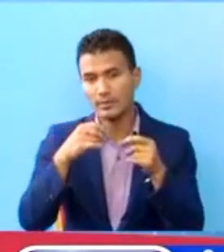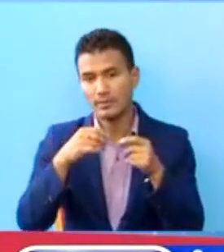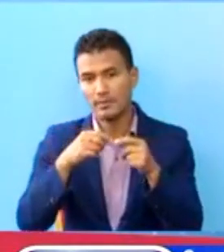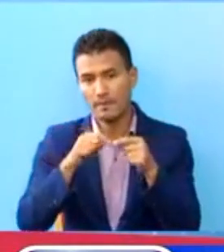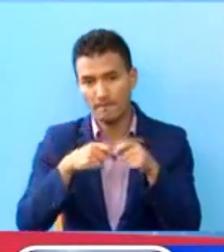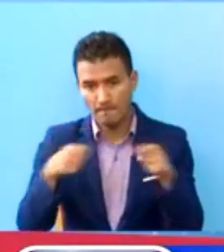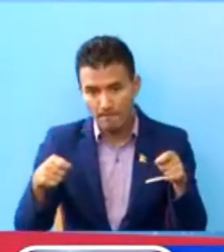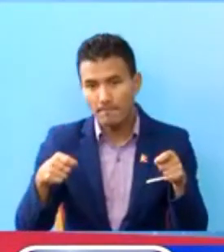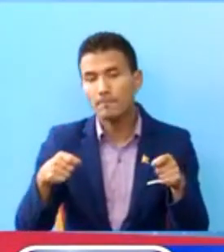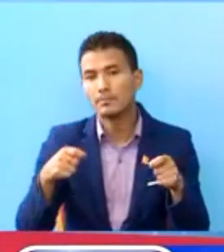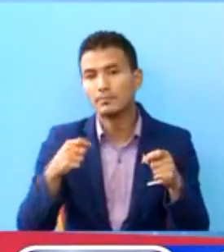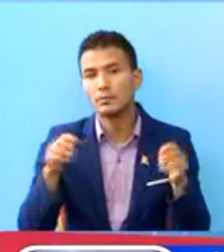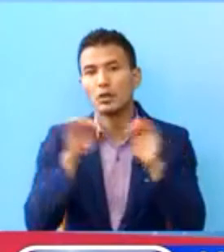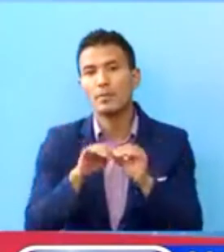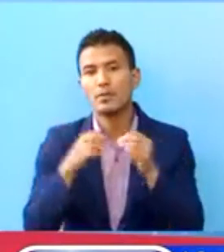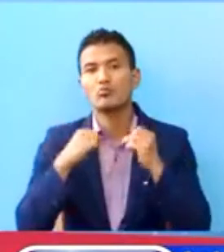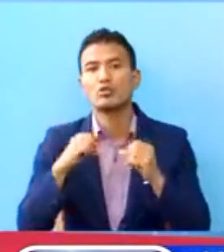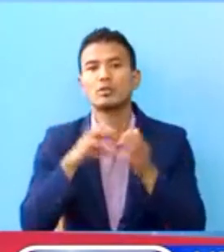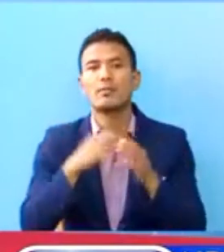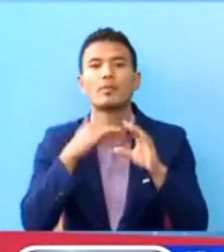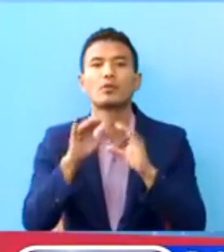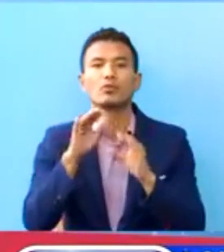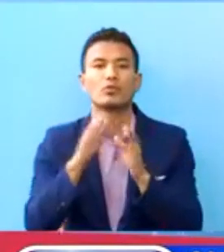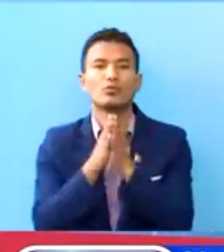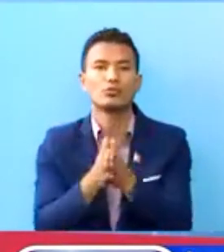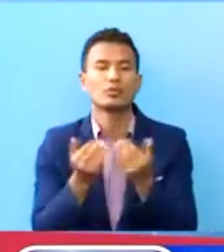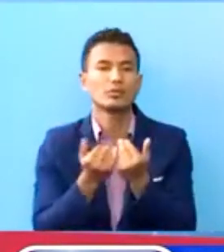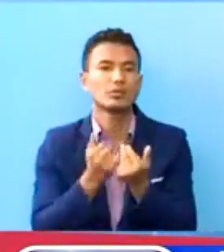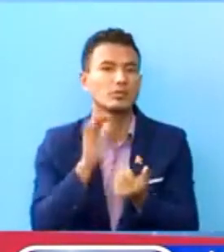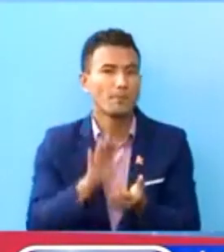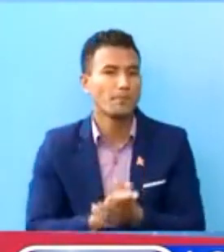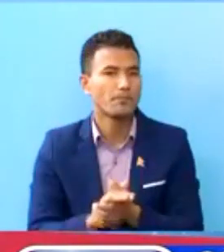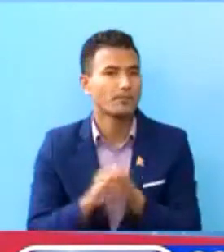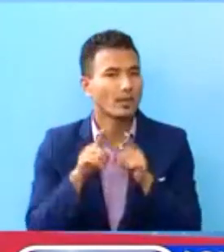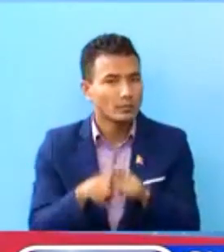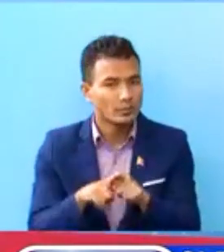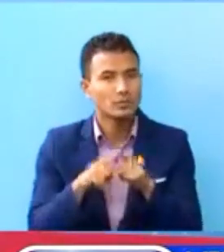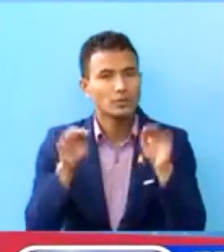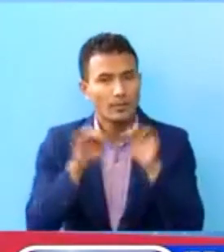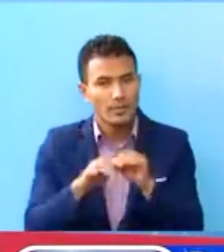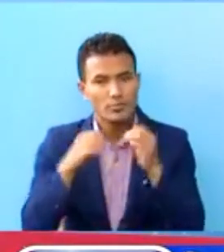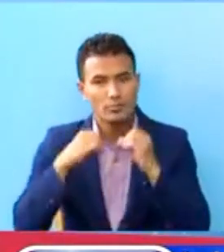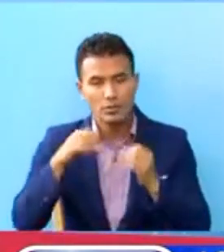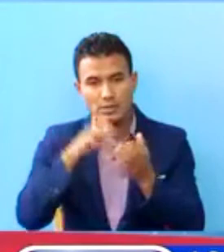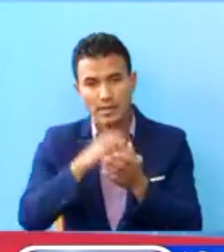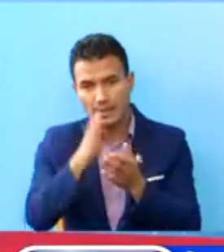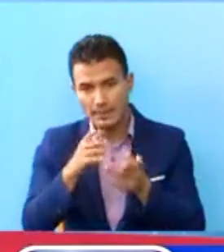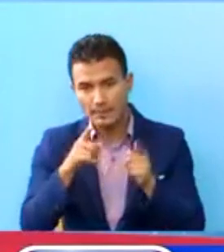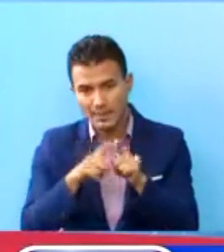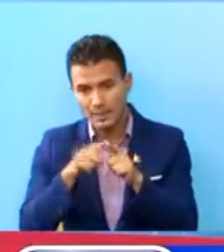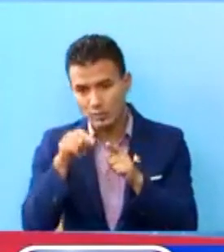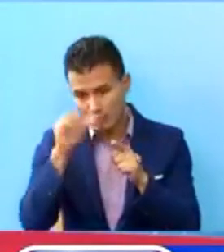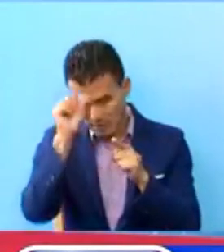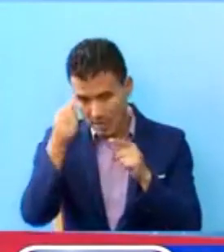बाँधेर सम्बन्धित प्रयोगशालामा पठाइदिनु हुन अनुरोध छ। साथै सम्बन्धित प्रयोगशालाले पनि